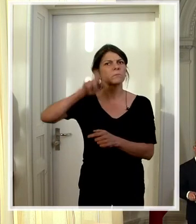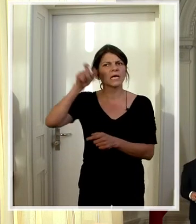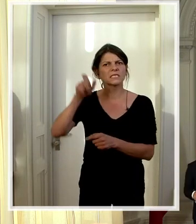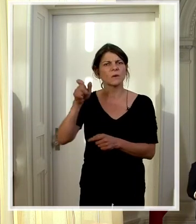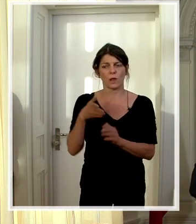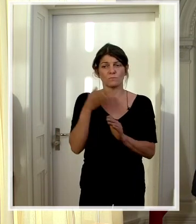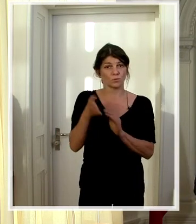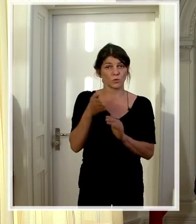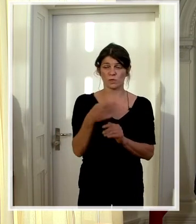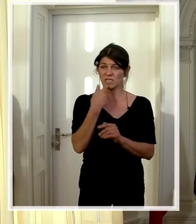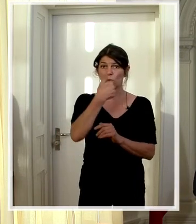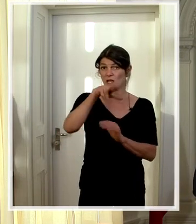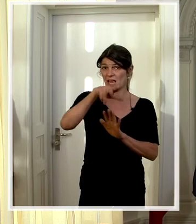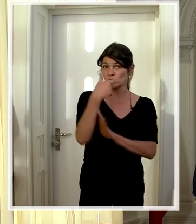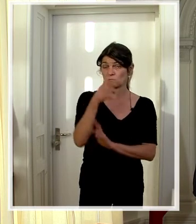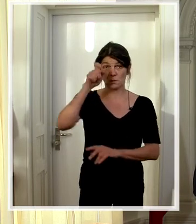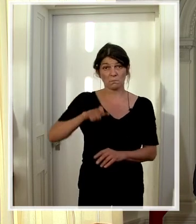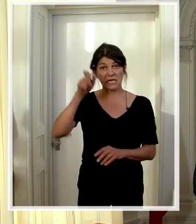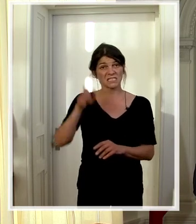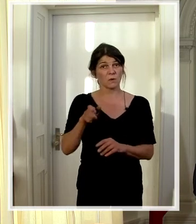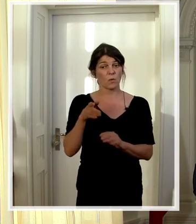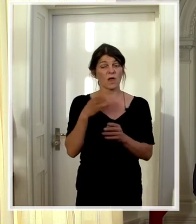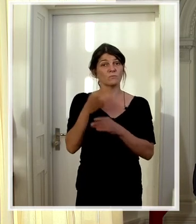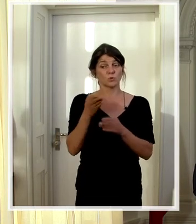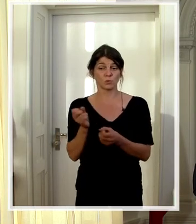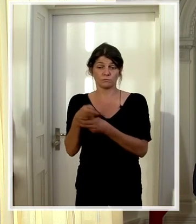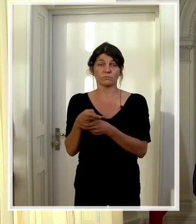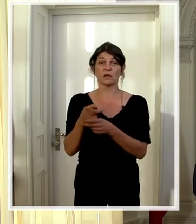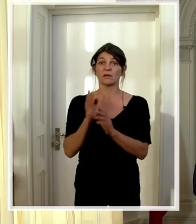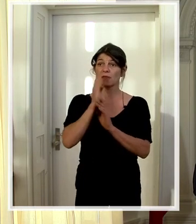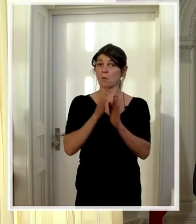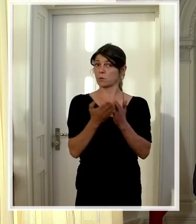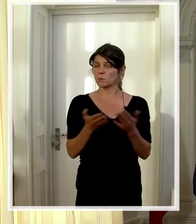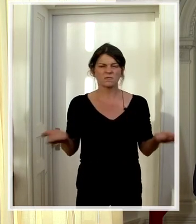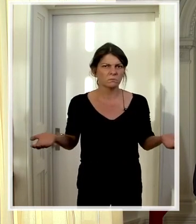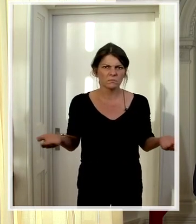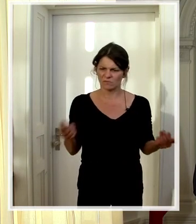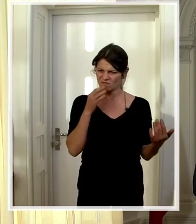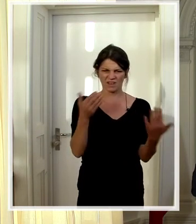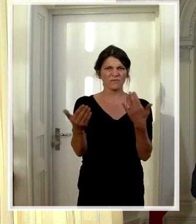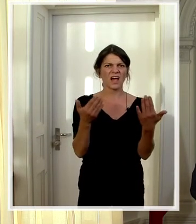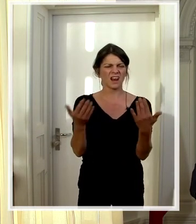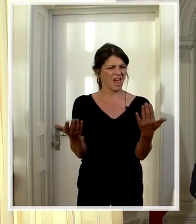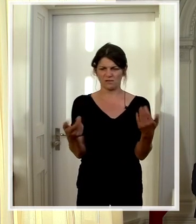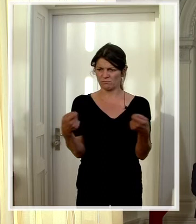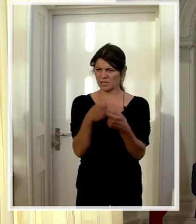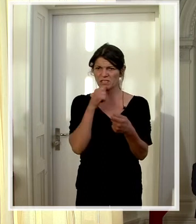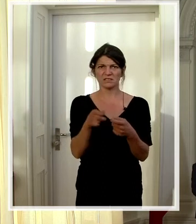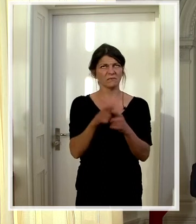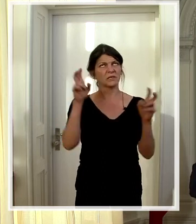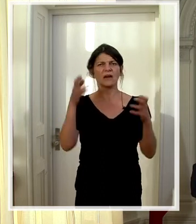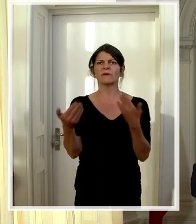im Zug, also 173 Personen, die da nach Buchs fahren. Ist das nicht ein bisschen am Vergleichen von Äpfeln und Birnen?